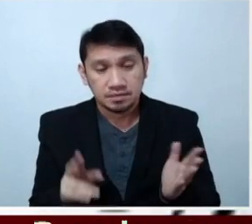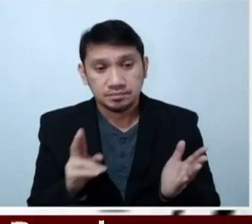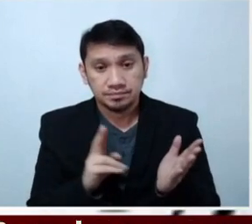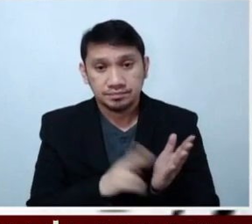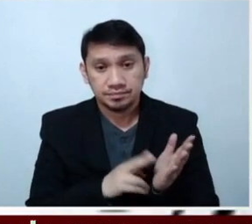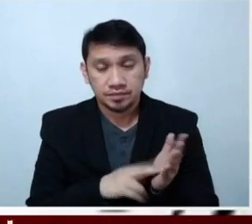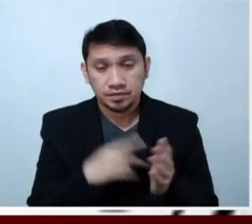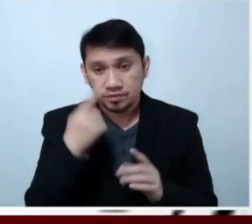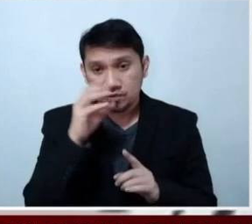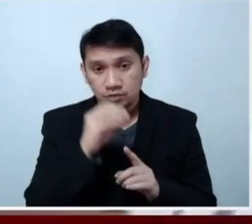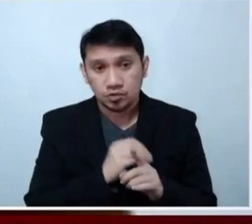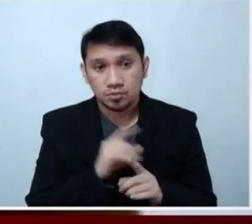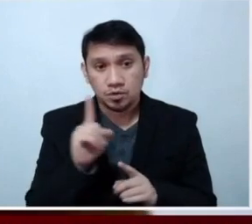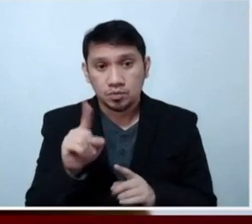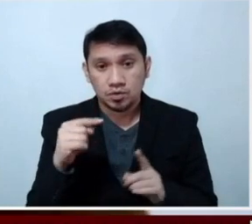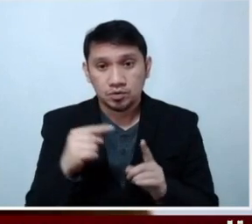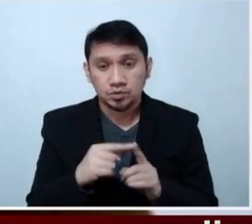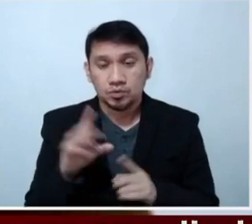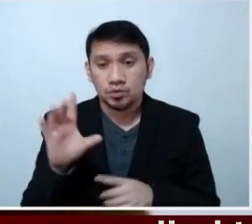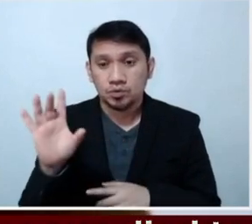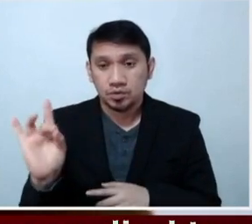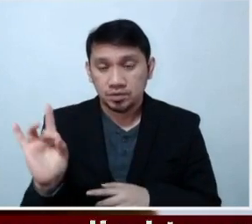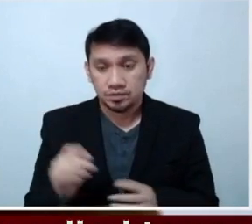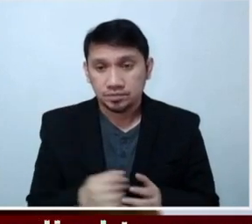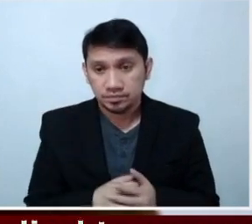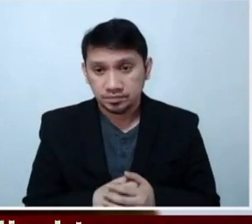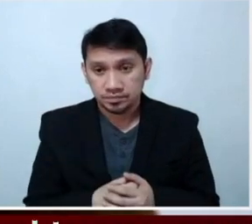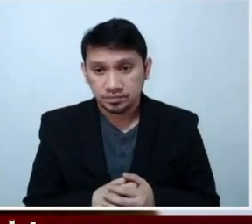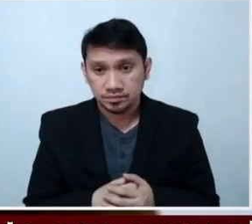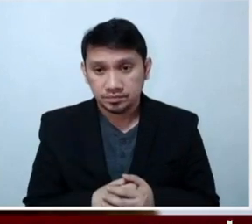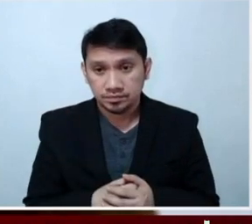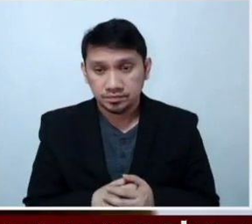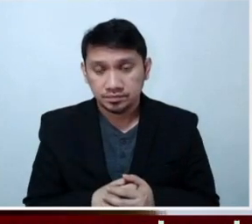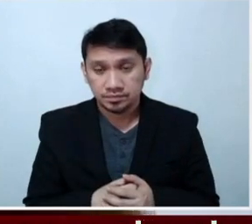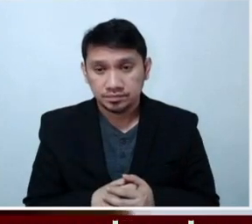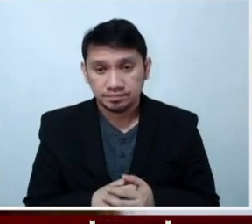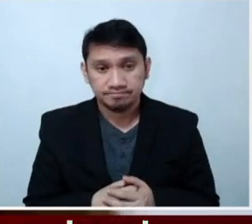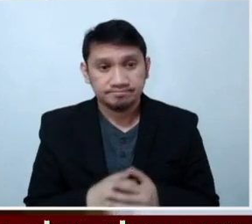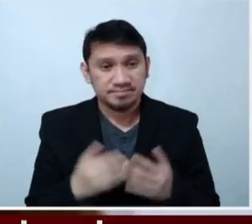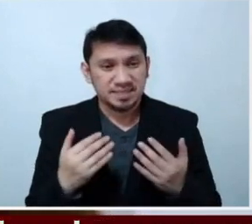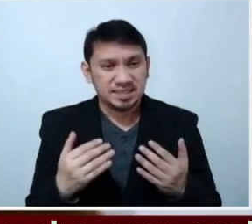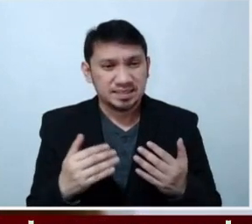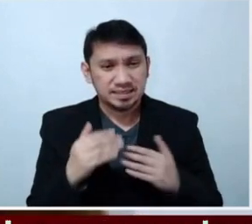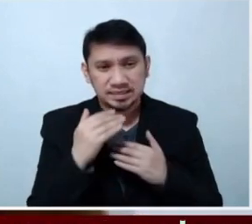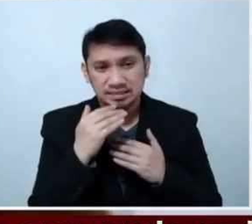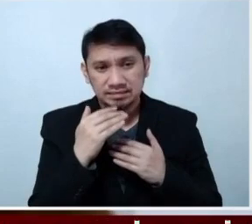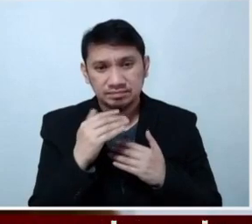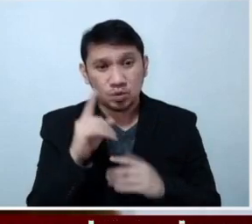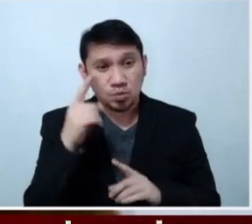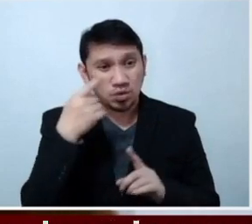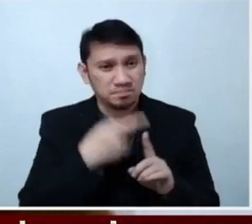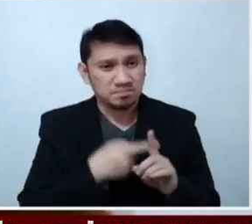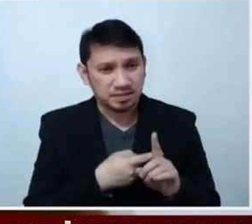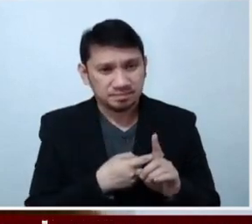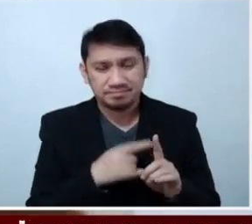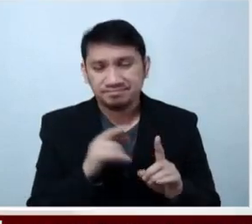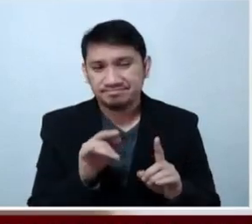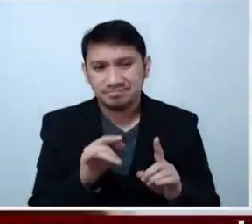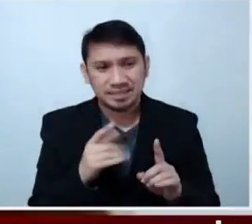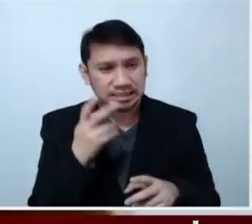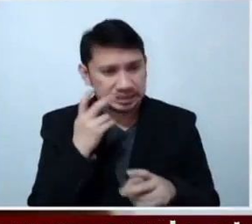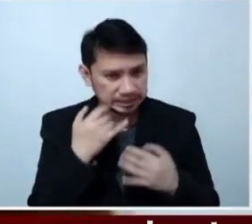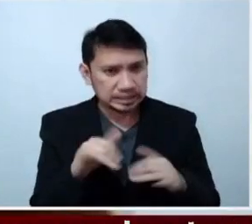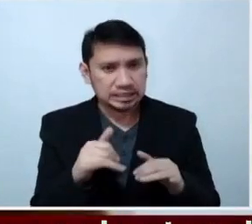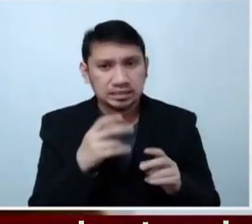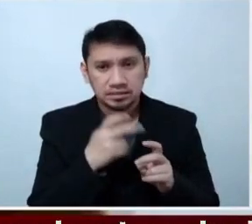October 1 to 8. The timelines are so tight that a 1-month extension would be very difficult.